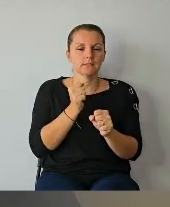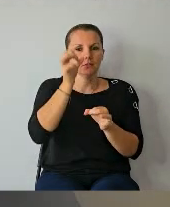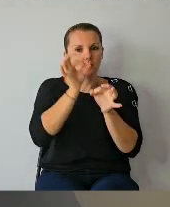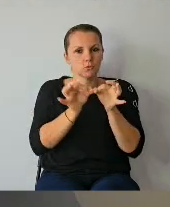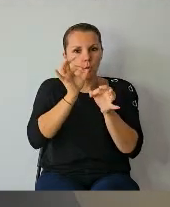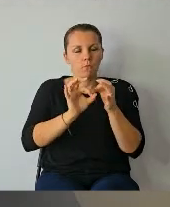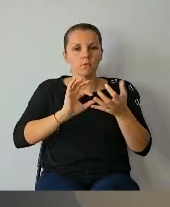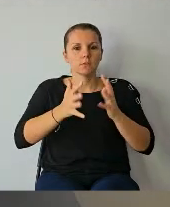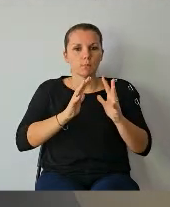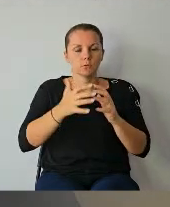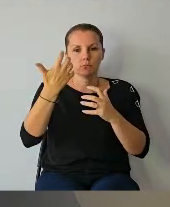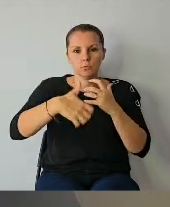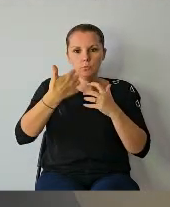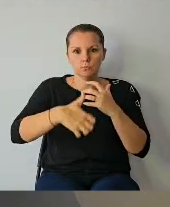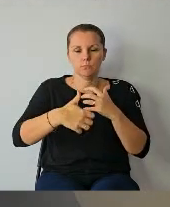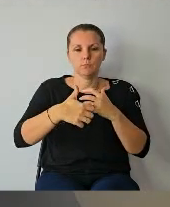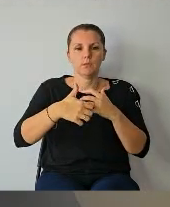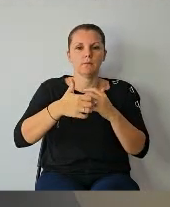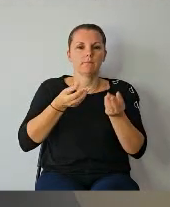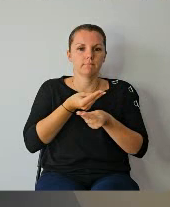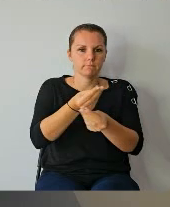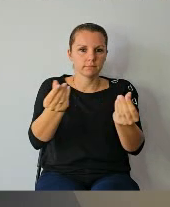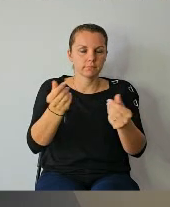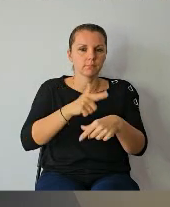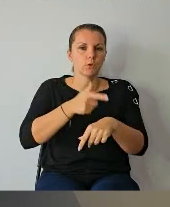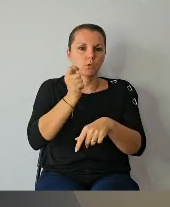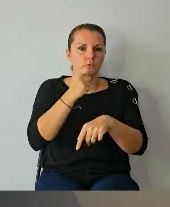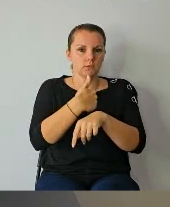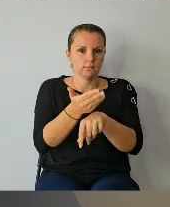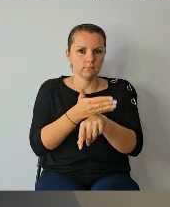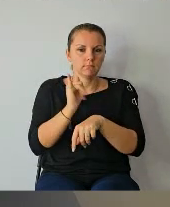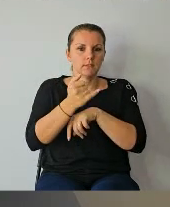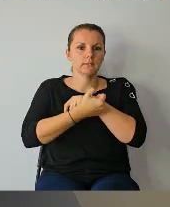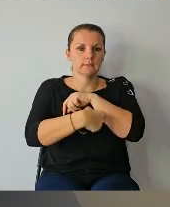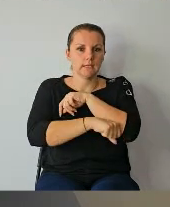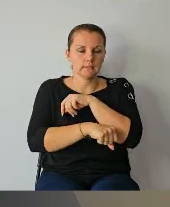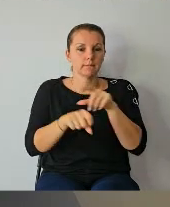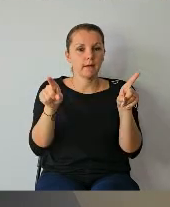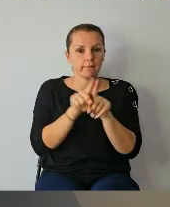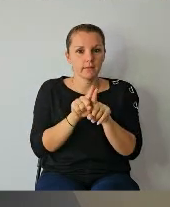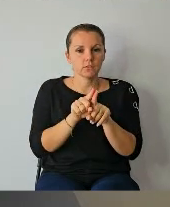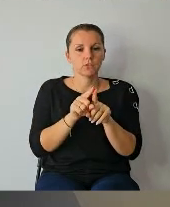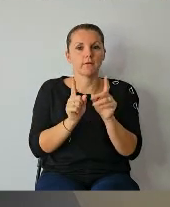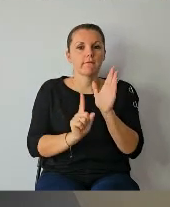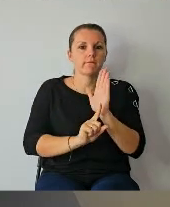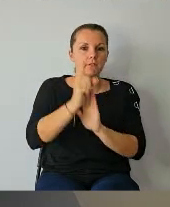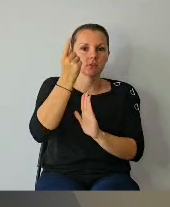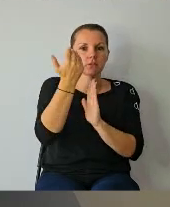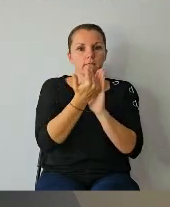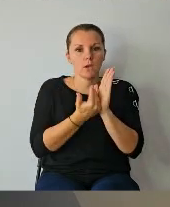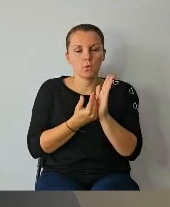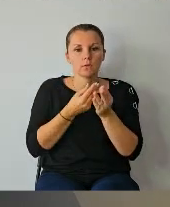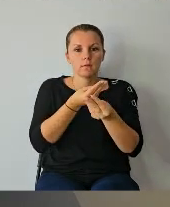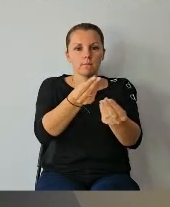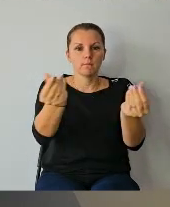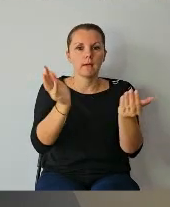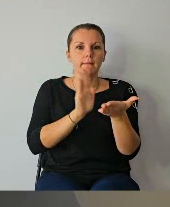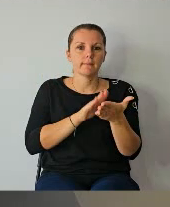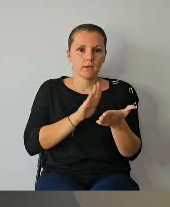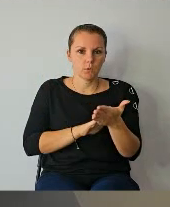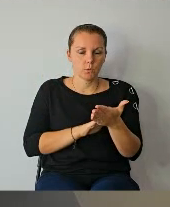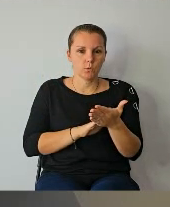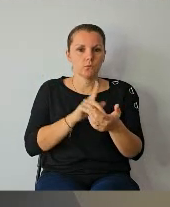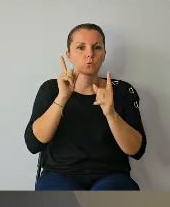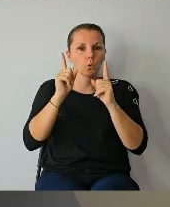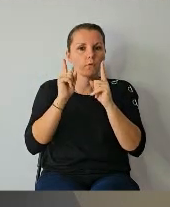obliczania wynagrodzenia za godziny ponadwymiarowe oraz doraźnych zastępstw, a także wysokość warunki wypłacania nagród z uwagi na zmianę